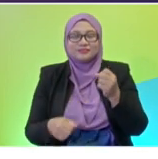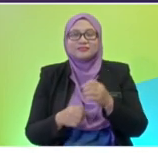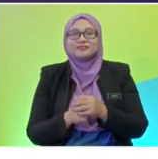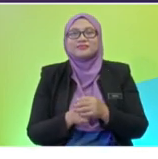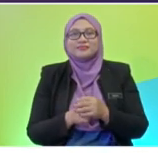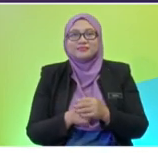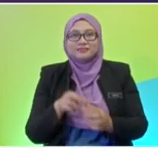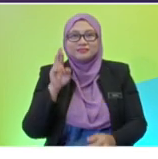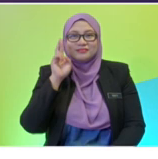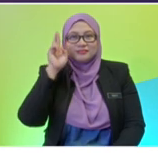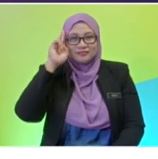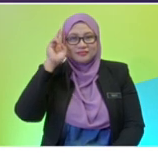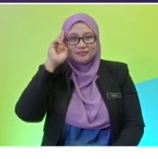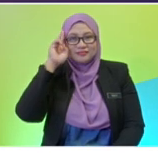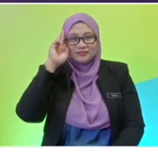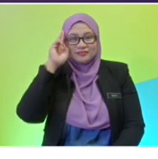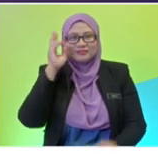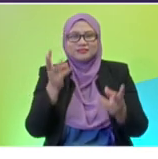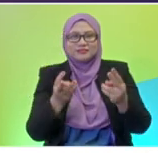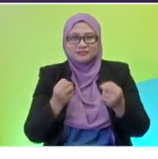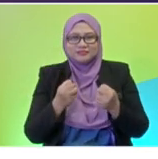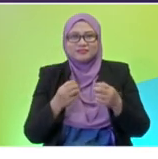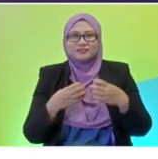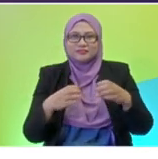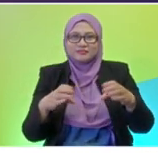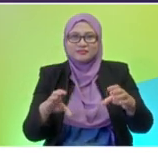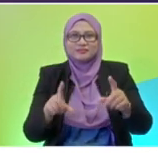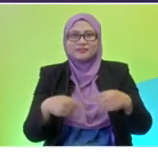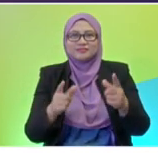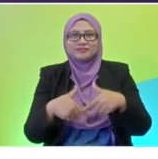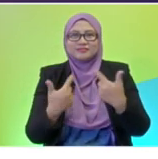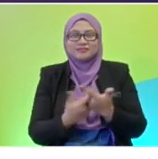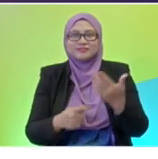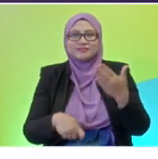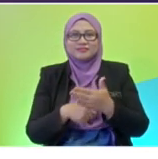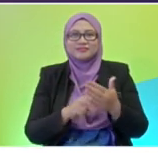merayu kepada storage ingin segera ke kelas tambahan